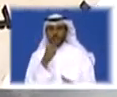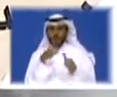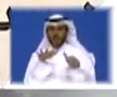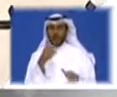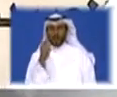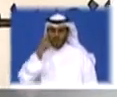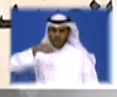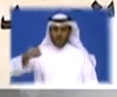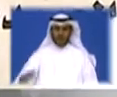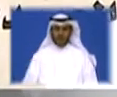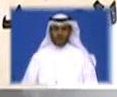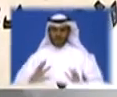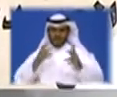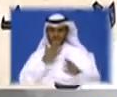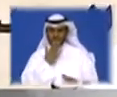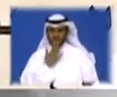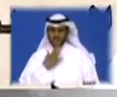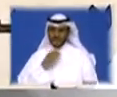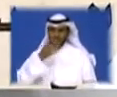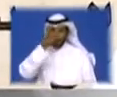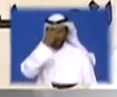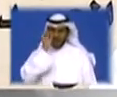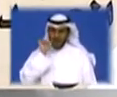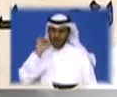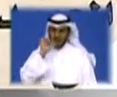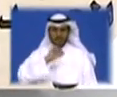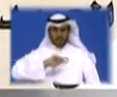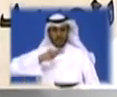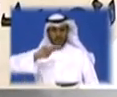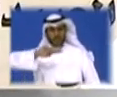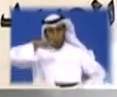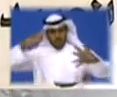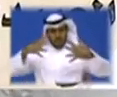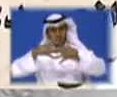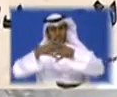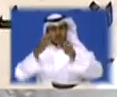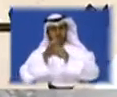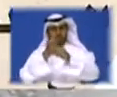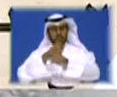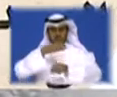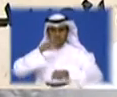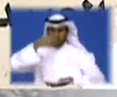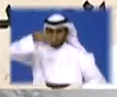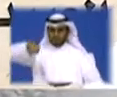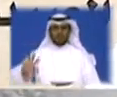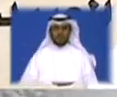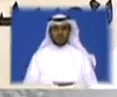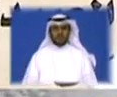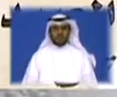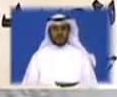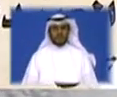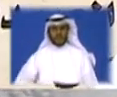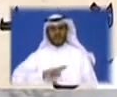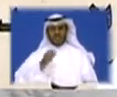العيادات التخصصية للأمراض الجلدية بجميع أمراضها واختلافاتها، وكذلك يشمل العلاج بالليزر